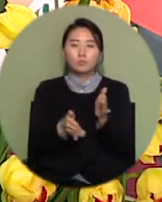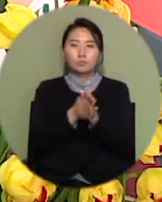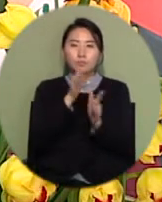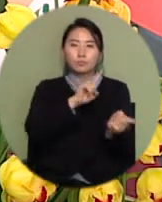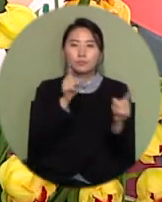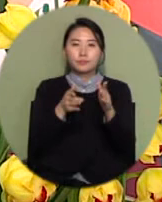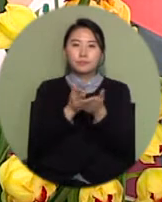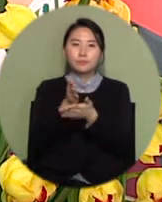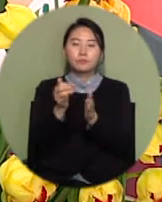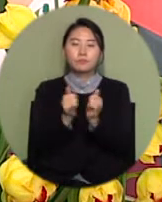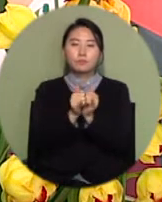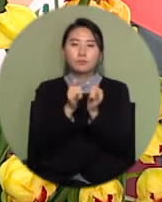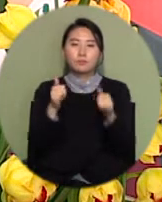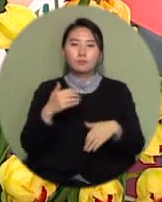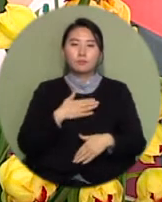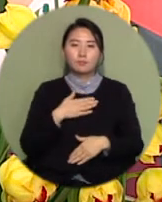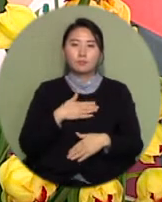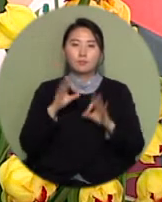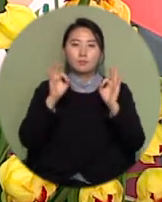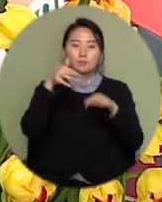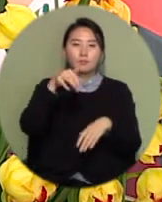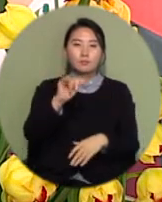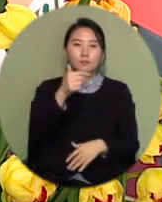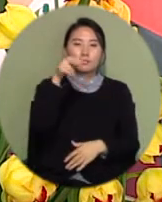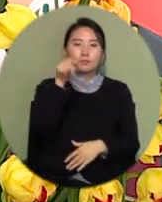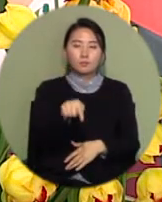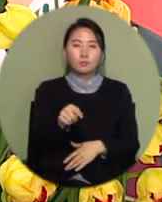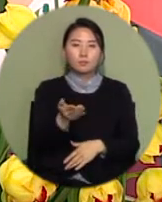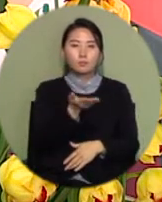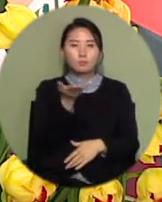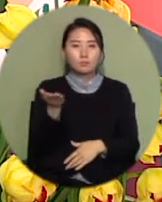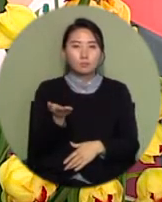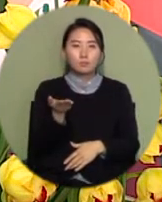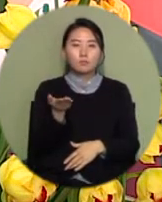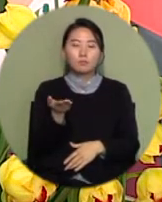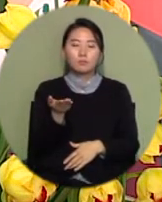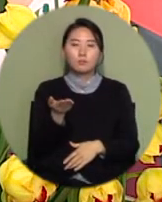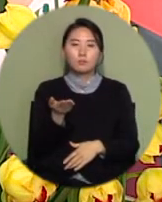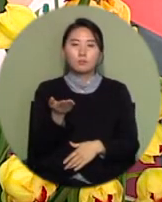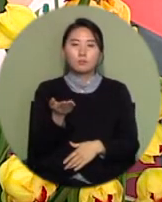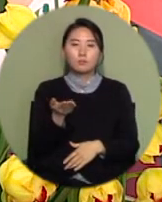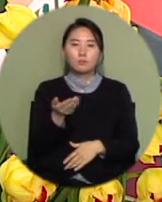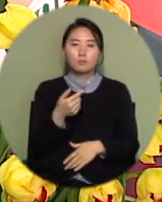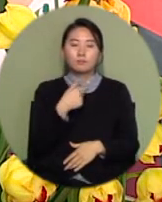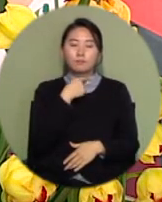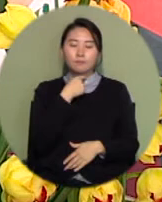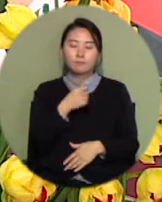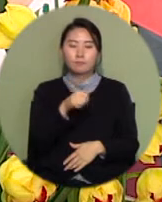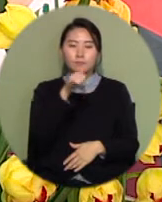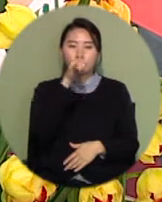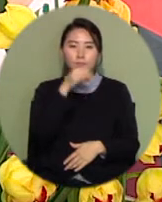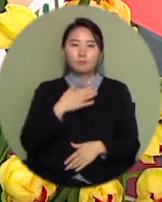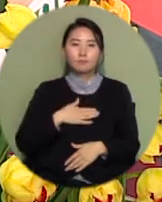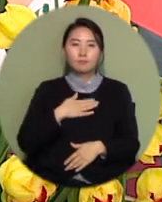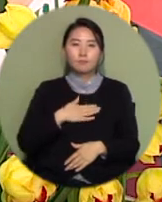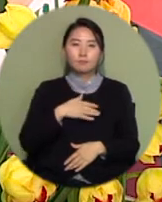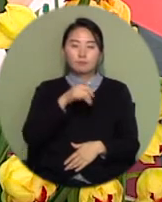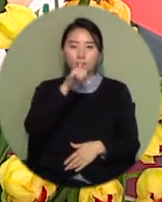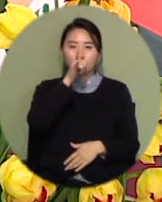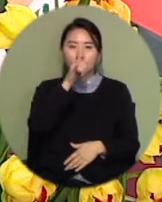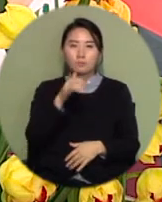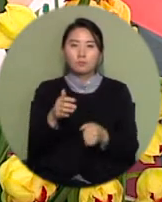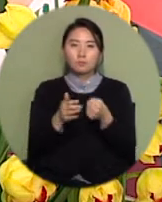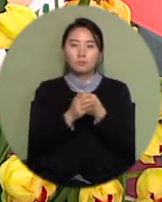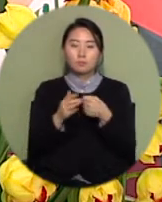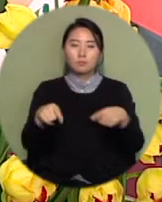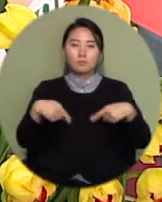전문가인 에 적임 진술을 주민들 께서 그 아주 원하고 있다는 사실을 알고 어 그렇게